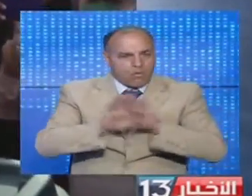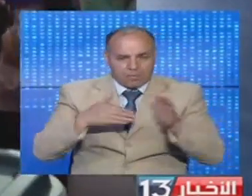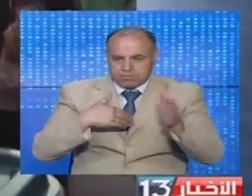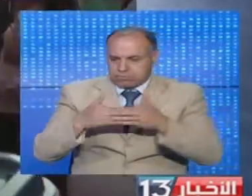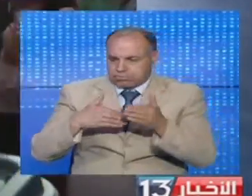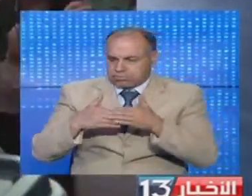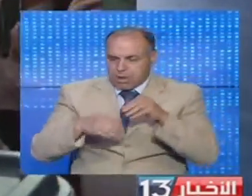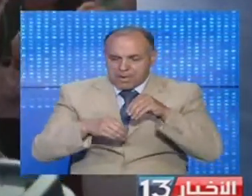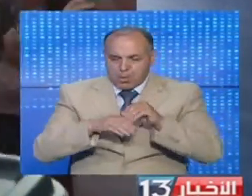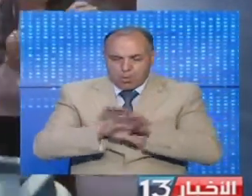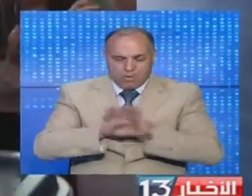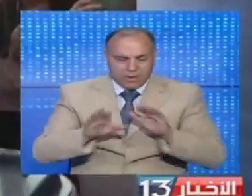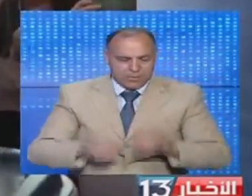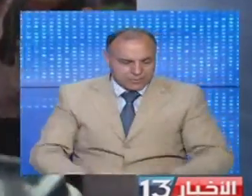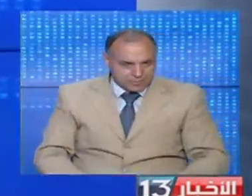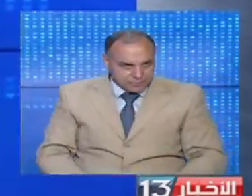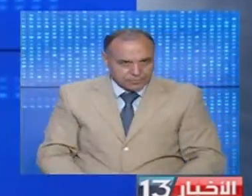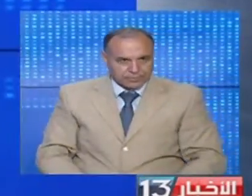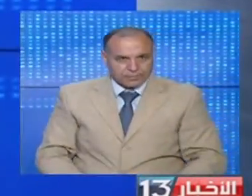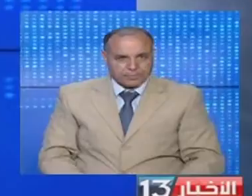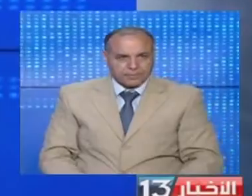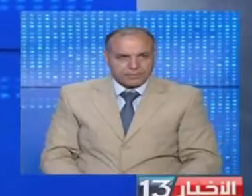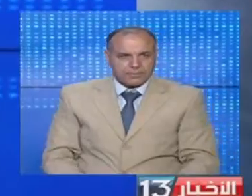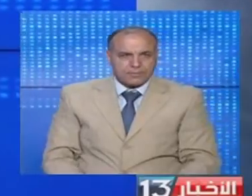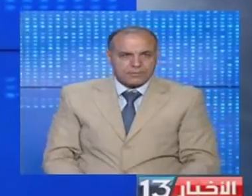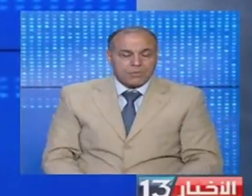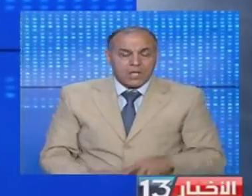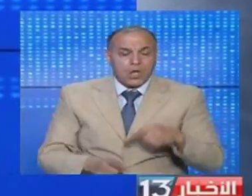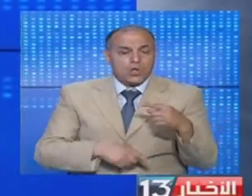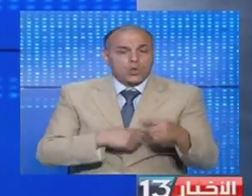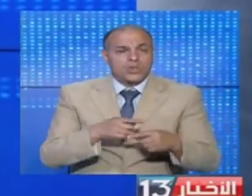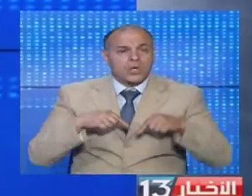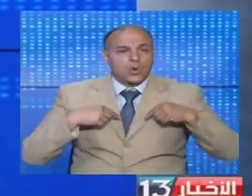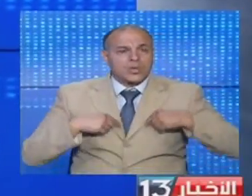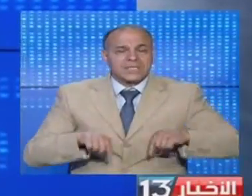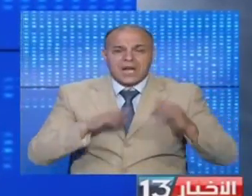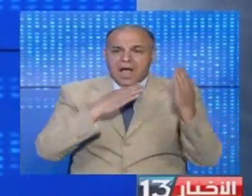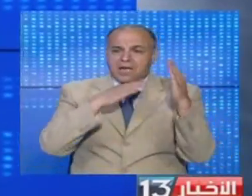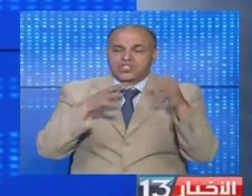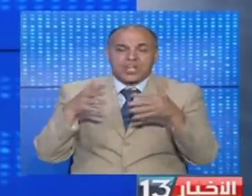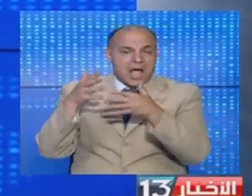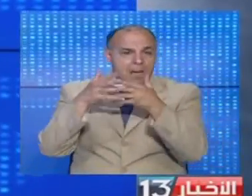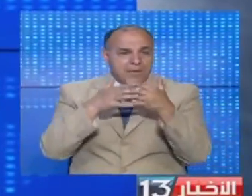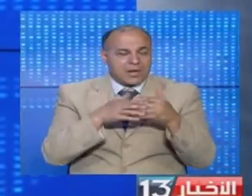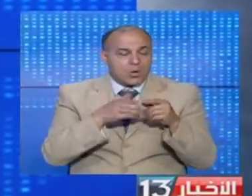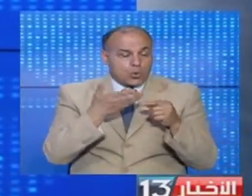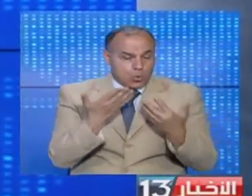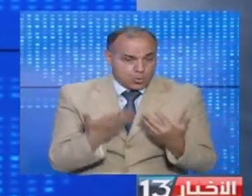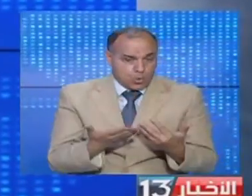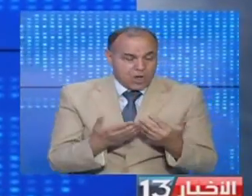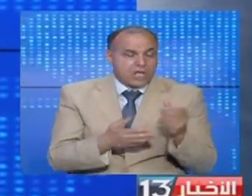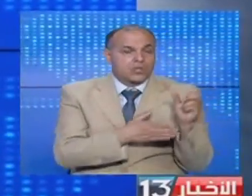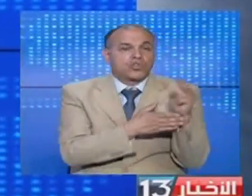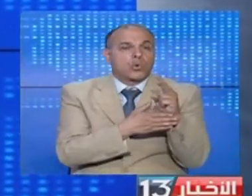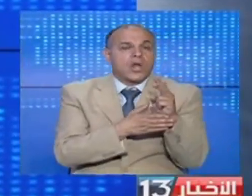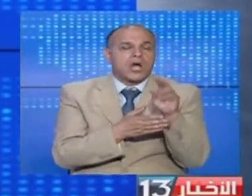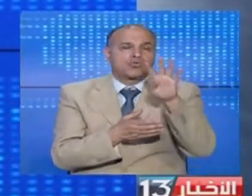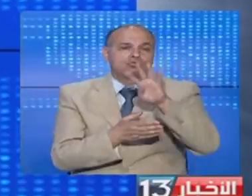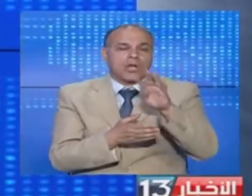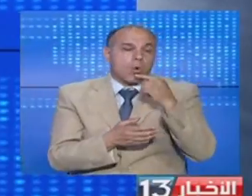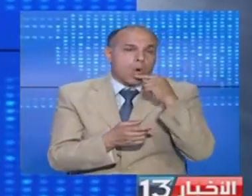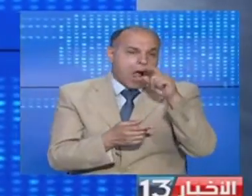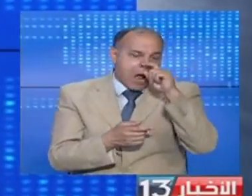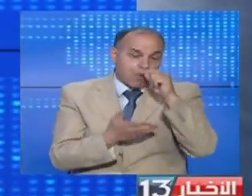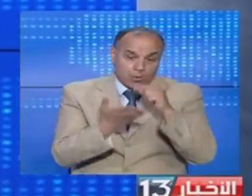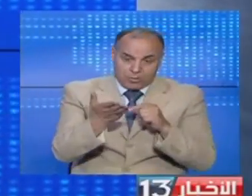المراكز الانتخابيه يواصل وزير الخارجيه الامريكي انطونيو بين كان جولته الشرق اوسطيه